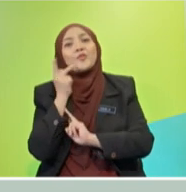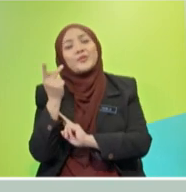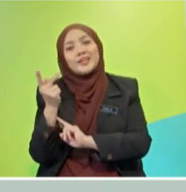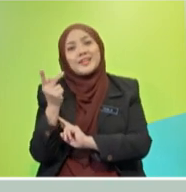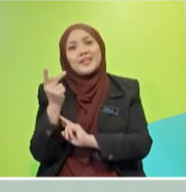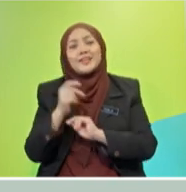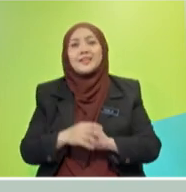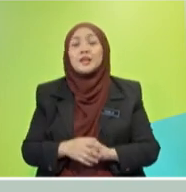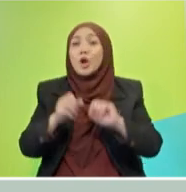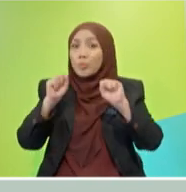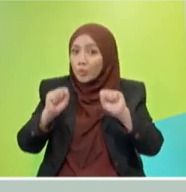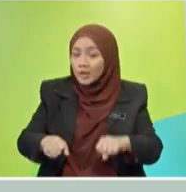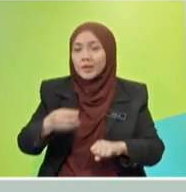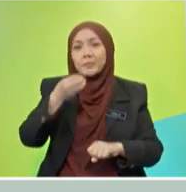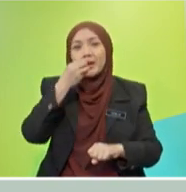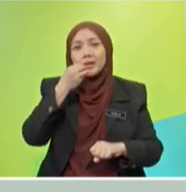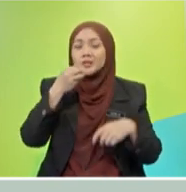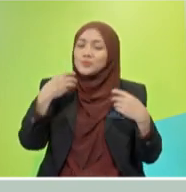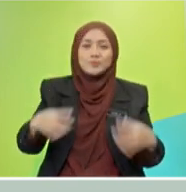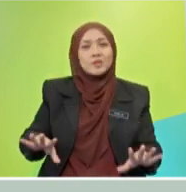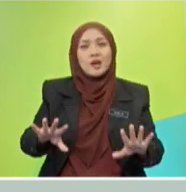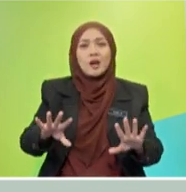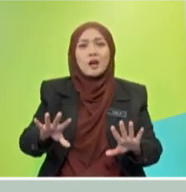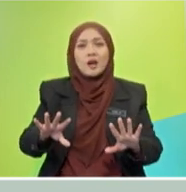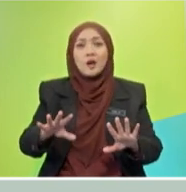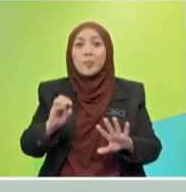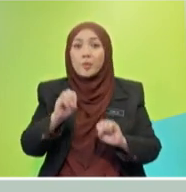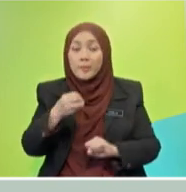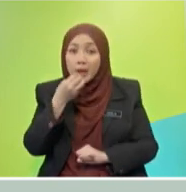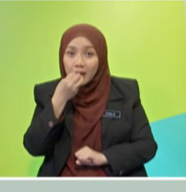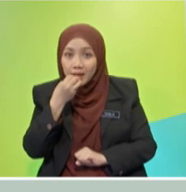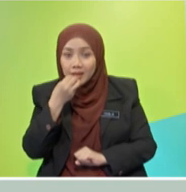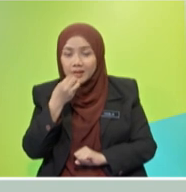sudah masak nih warna kuning oke